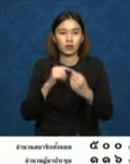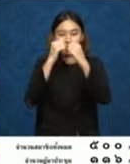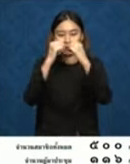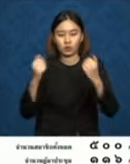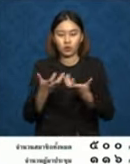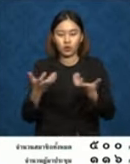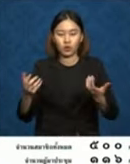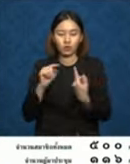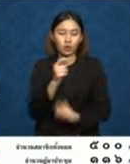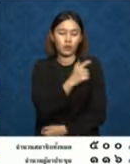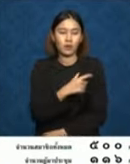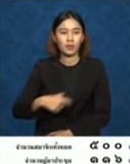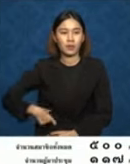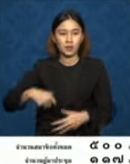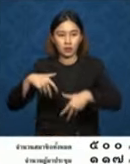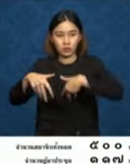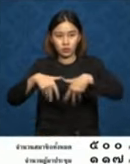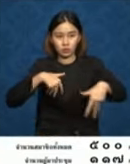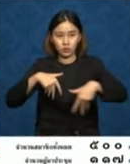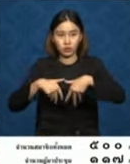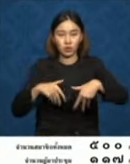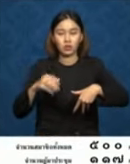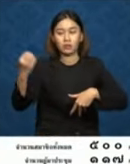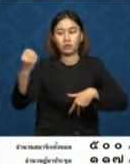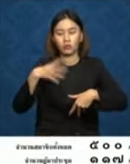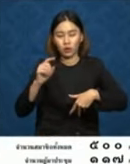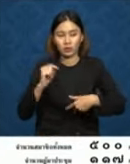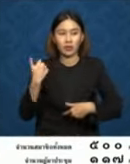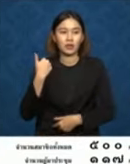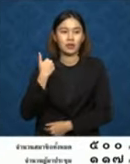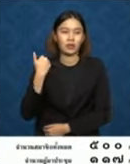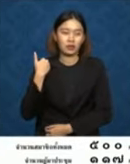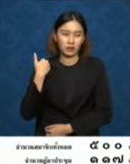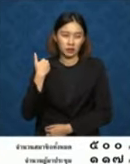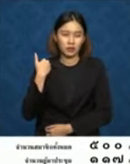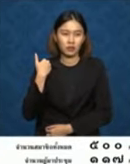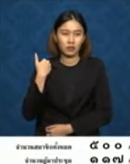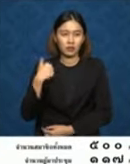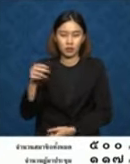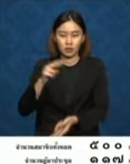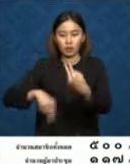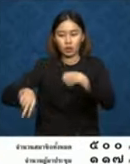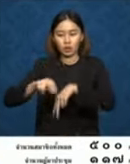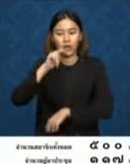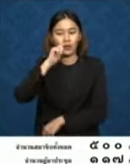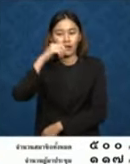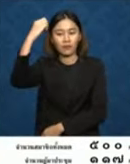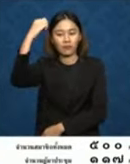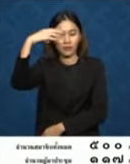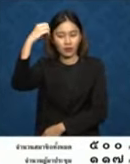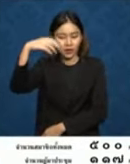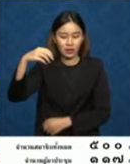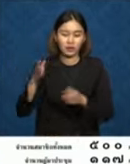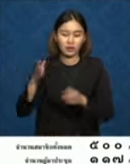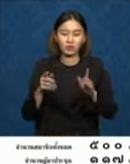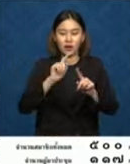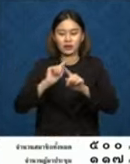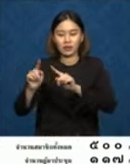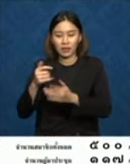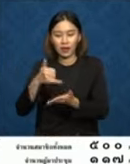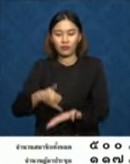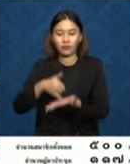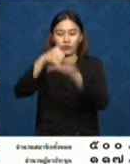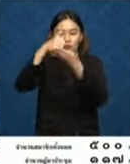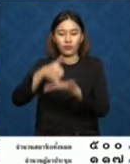ย์สินส่วนพระมหากษัตริย์นะครับชุมชนแฟลตเทพประธานนะครับร้องให้มีการดูแลสาธารณูปโภคนะครับไฟทางส่องสว่างนะครับปั๊มน้ำลิฟต์